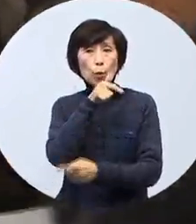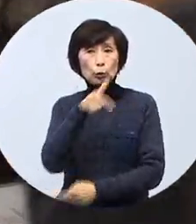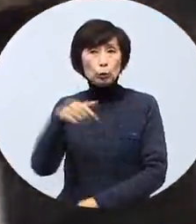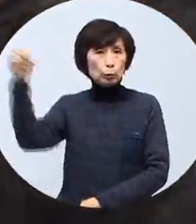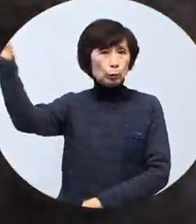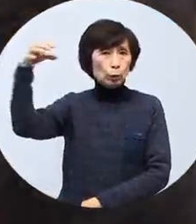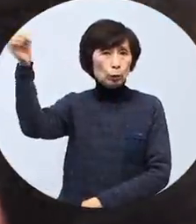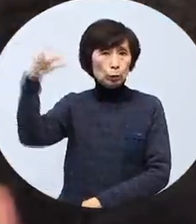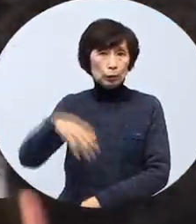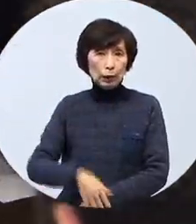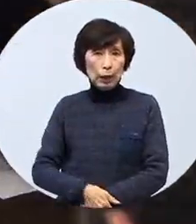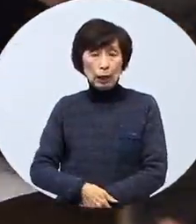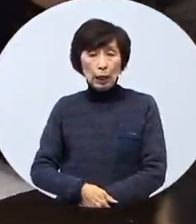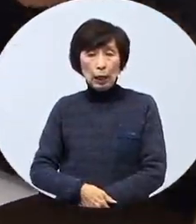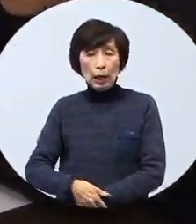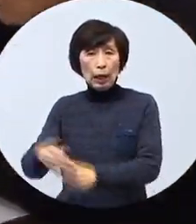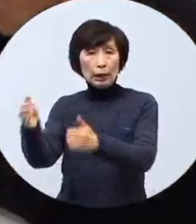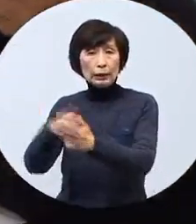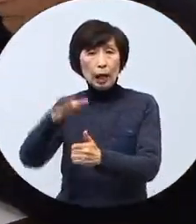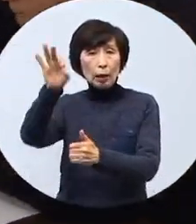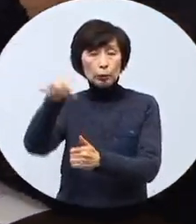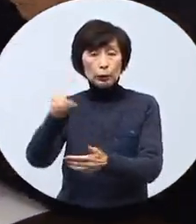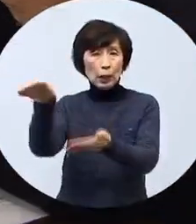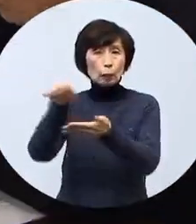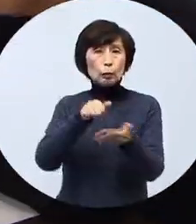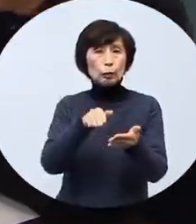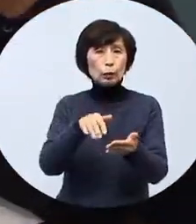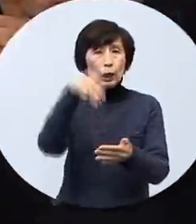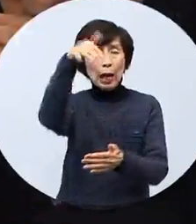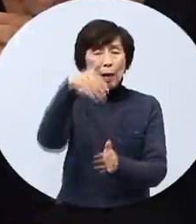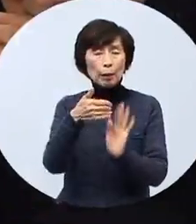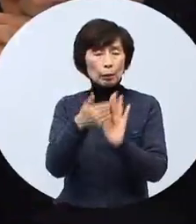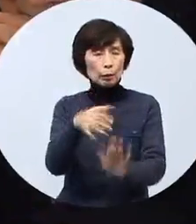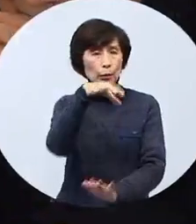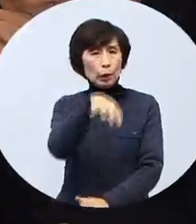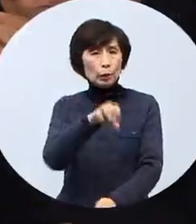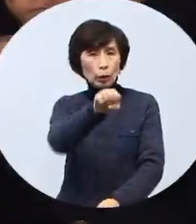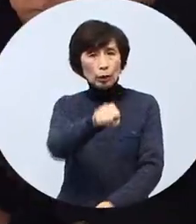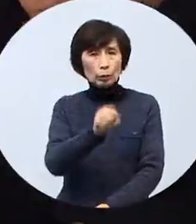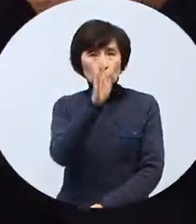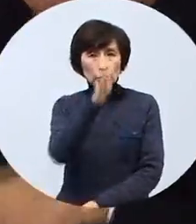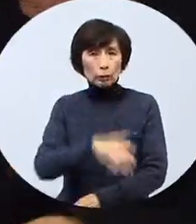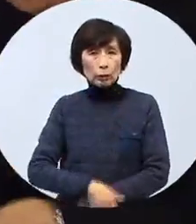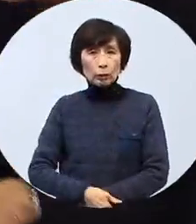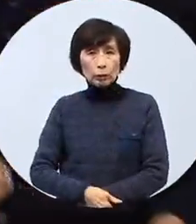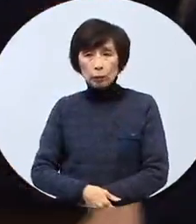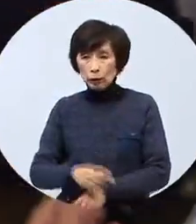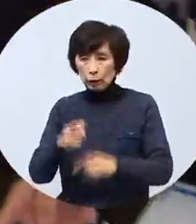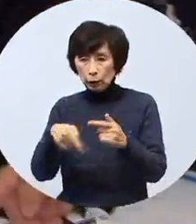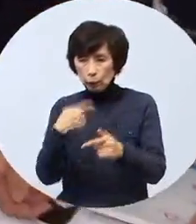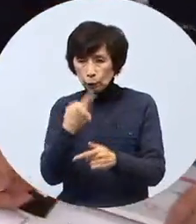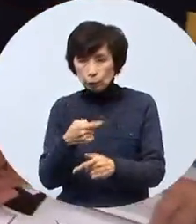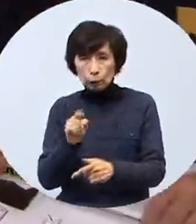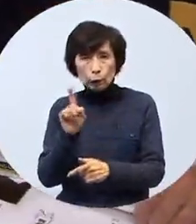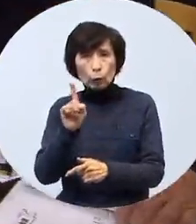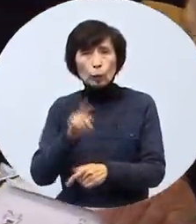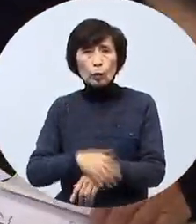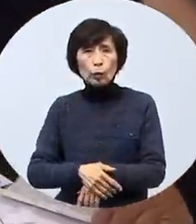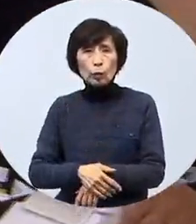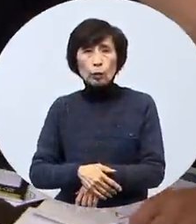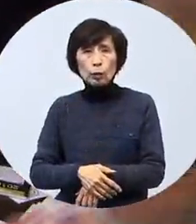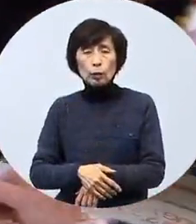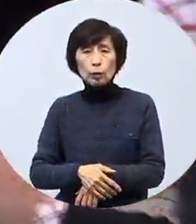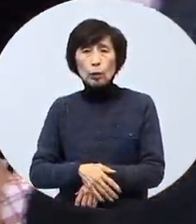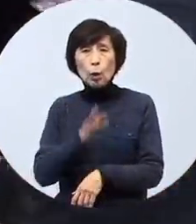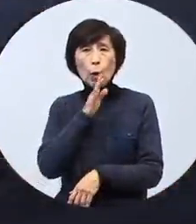支援物資が届くので、雨が当たらないところを何とかしてほしい。 入り口はどこなの？入り口はどこなの？ 災害